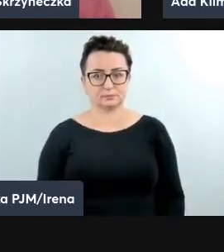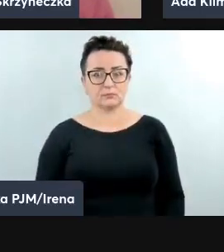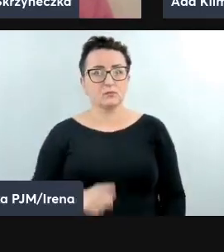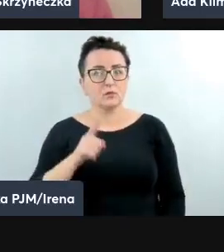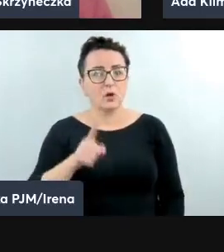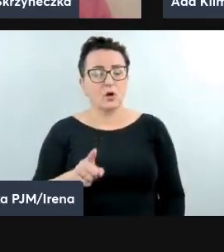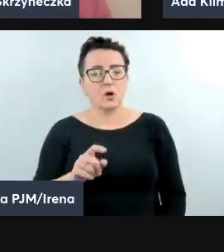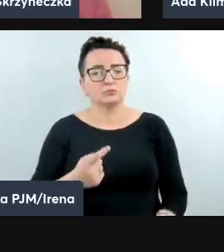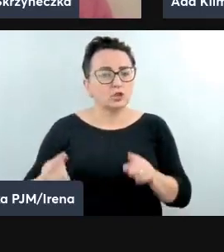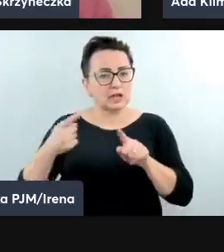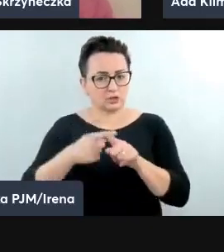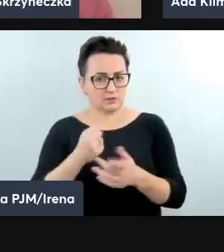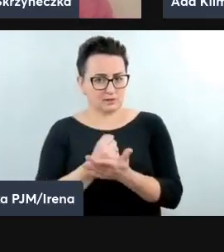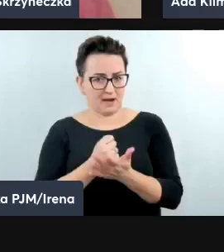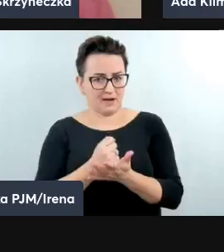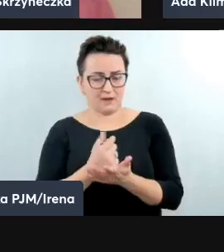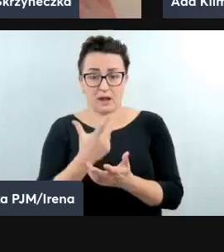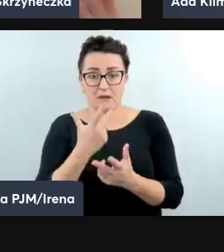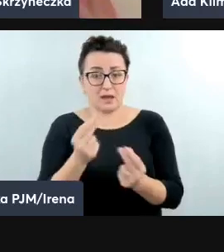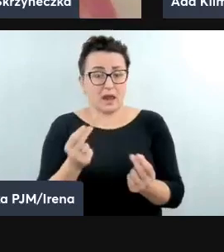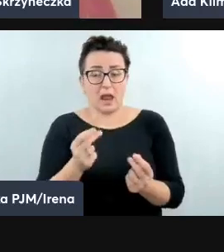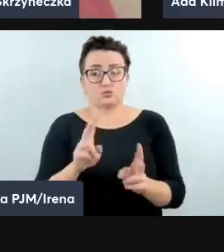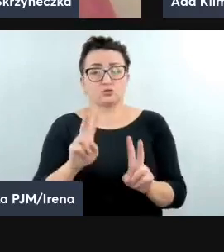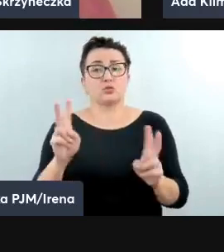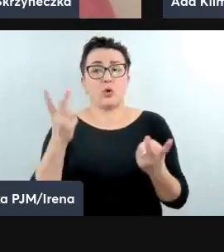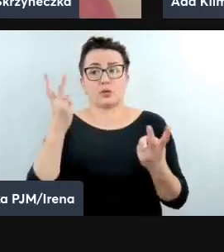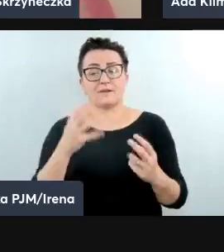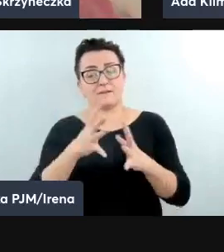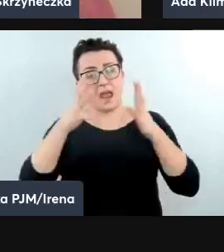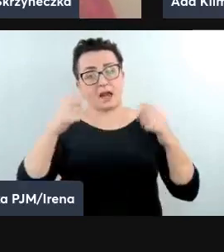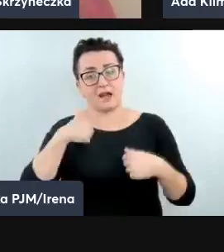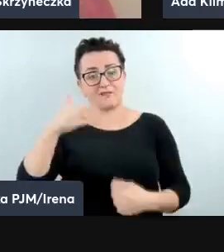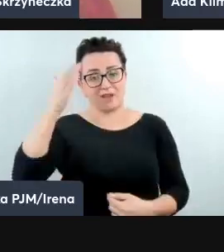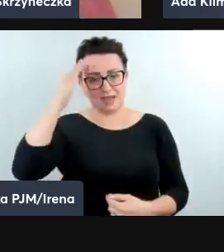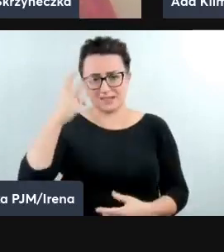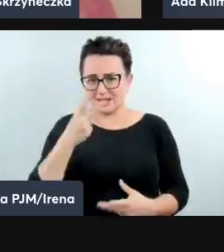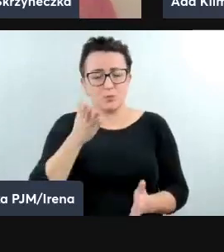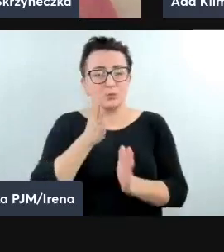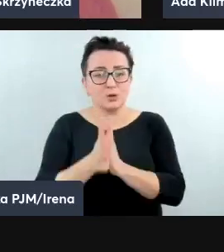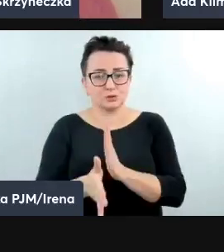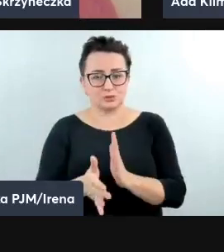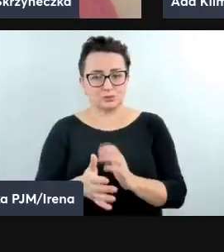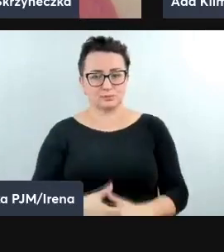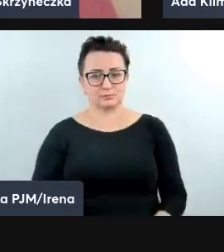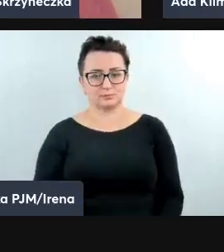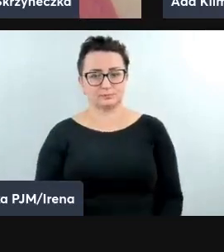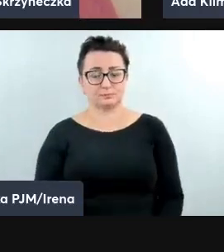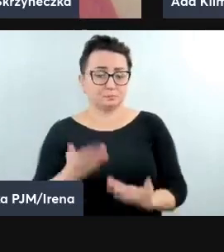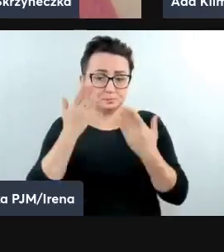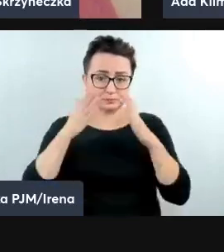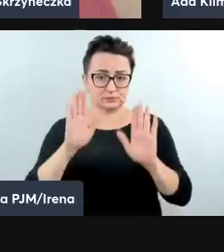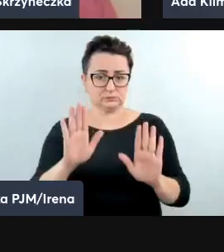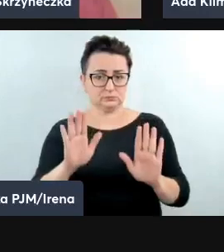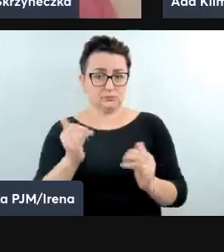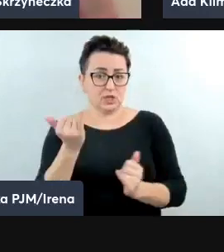wiedzy, tylko po prostu z takiego czystego, nie wiem, pokazania, że skoro nauczycielka się nie wstydzi menstruacji, no to